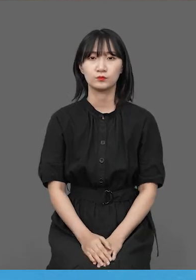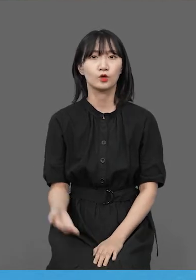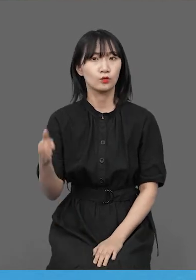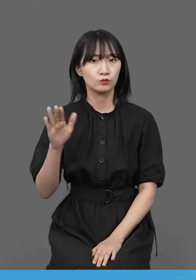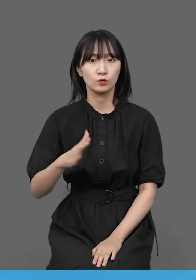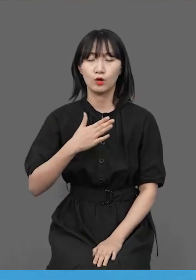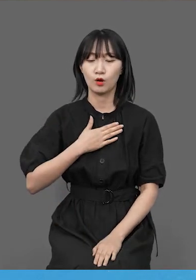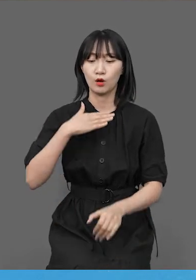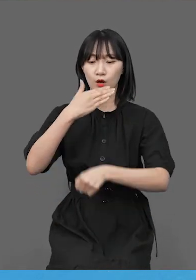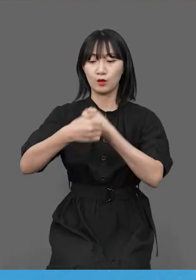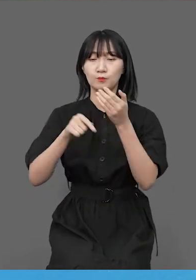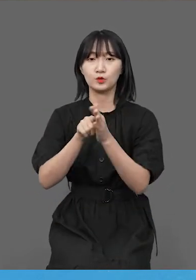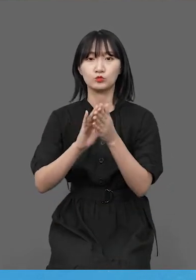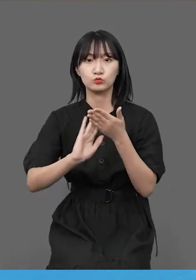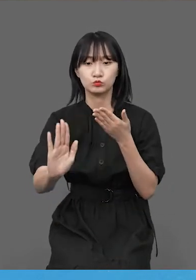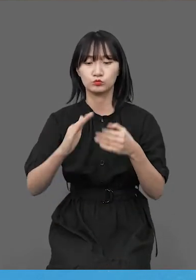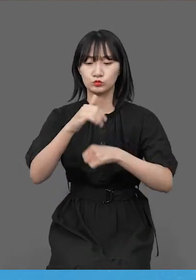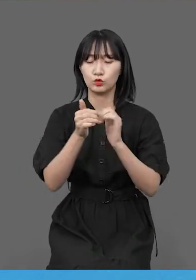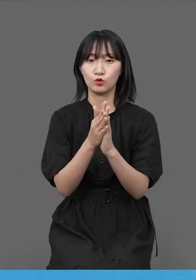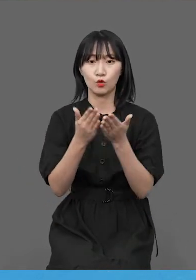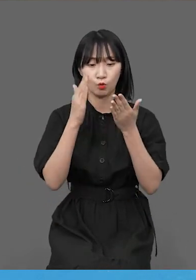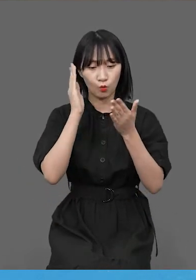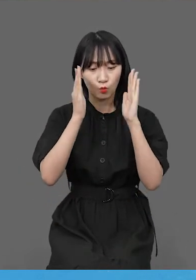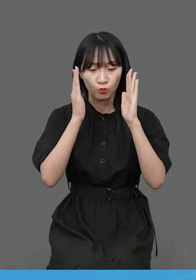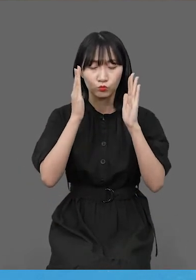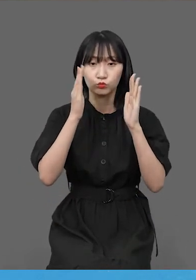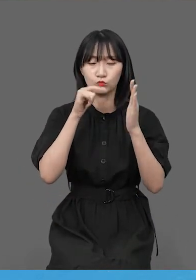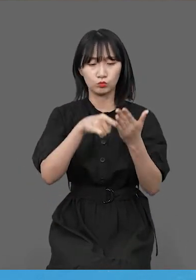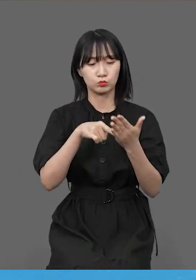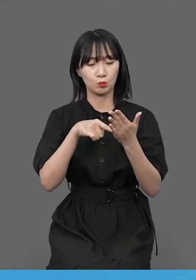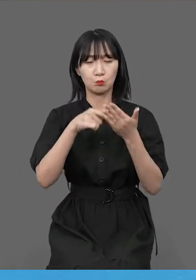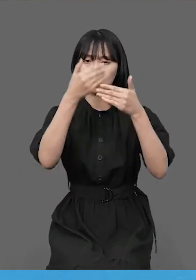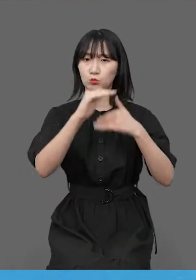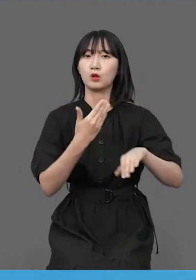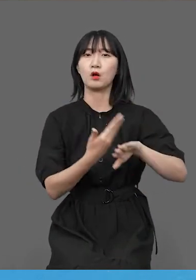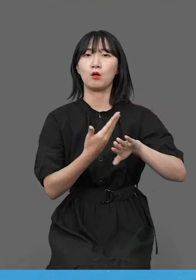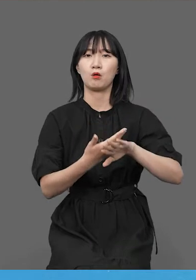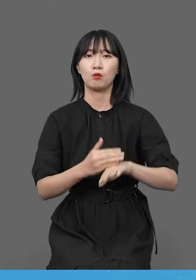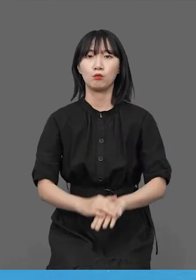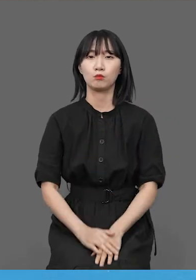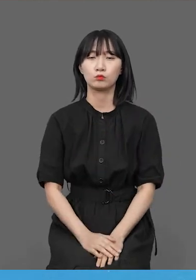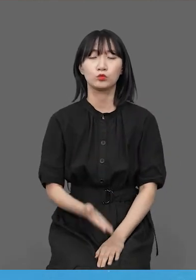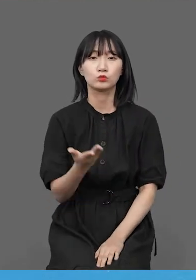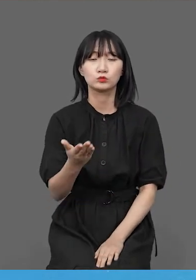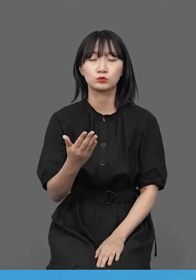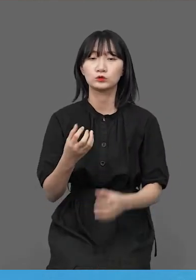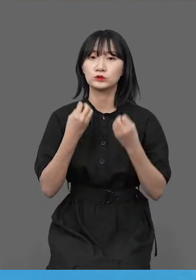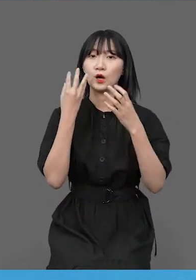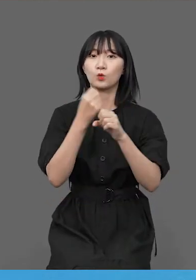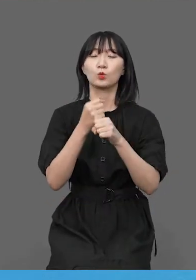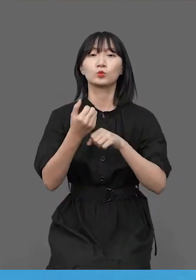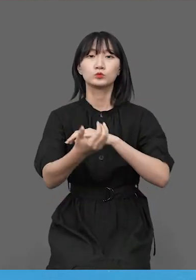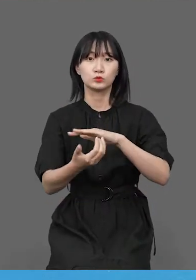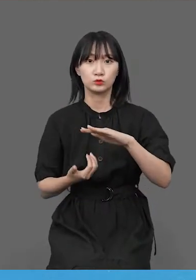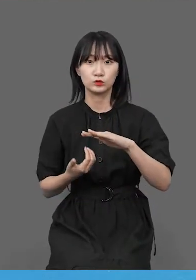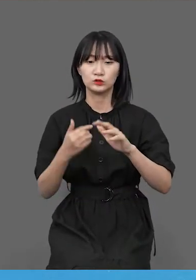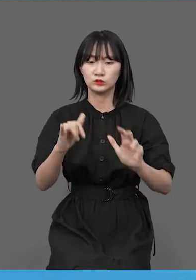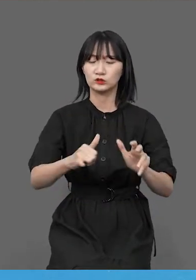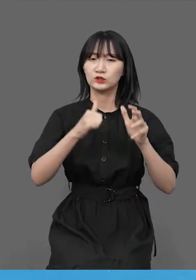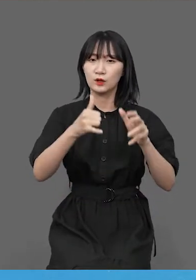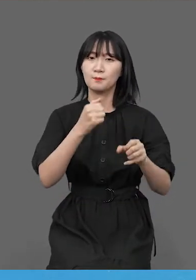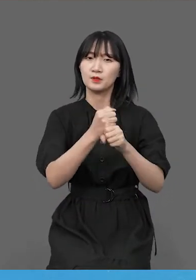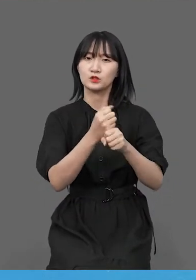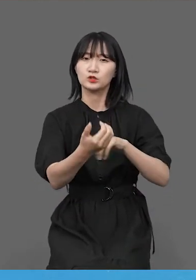근데 이제 제가 크리스찬이 돼서 성경을 공부했을 때는 성경에서는 그렇게 얘기하지 않거든요. 너는 창세 전에, 이 세상이 만들어지기